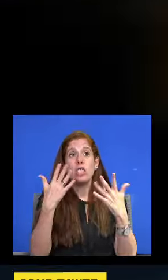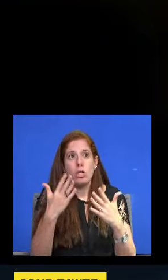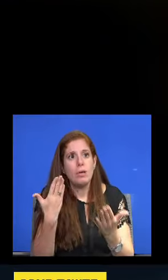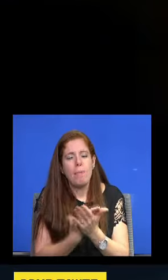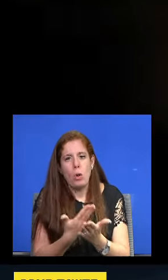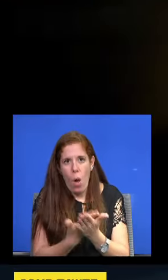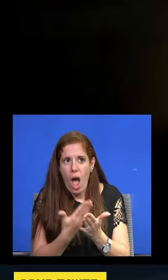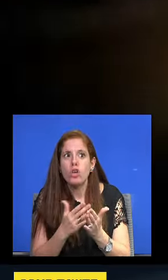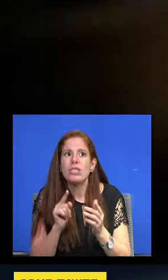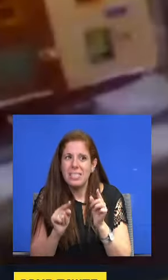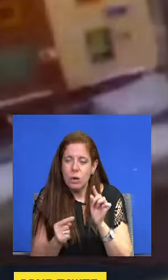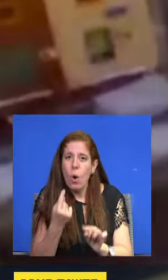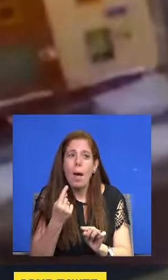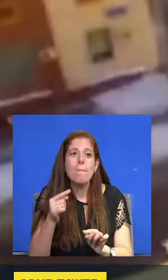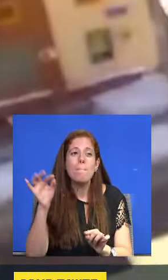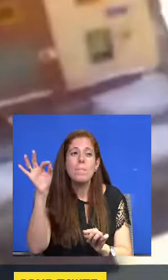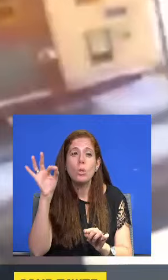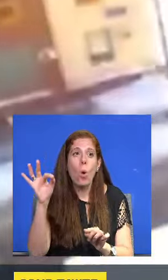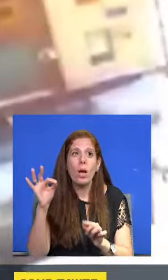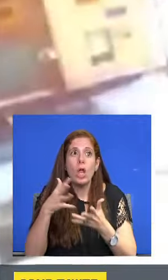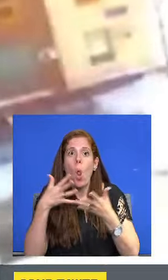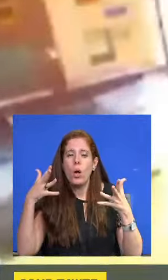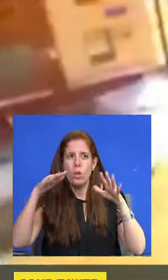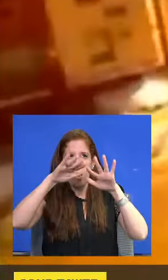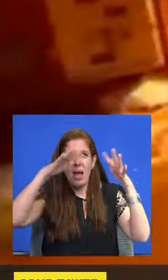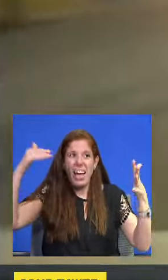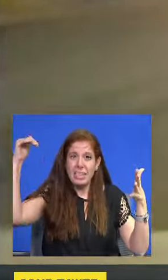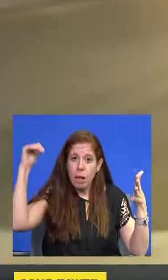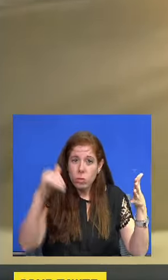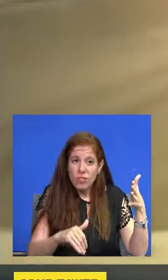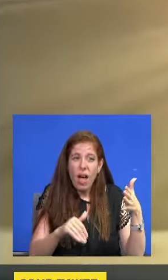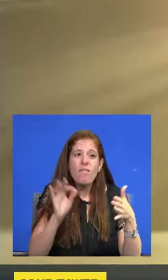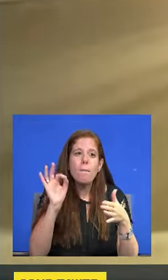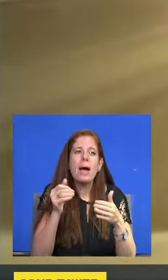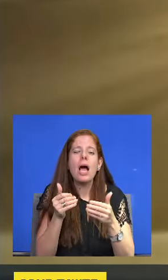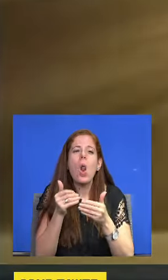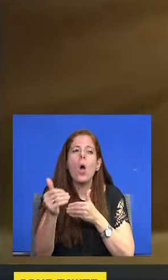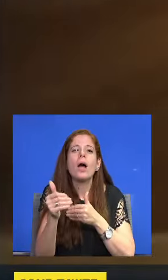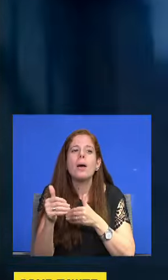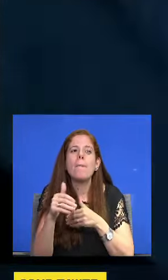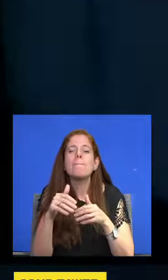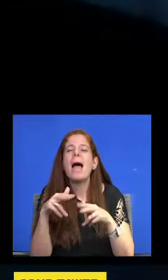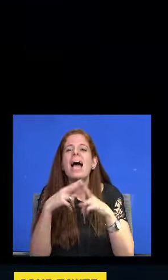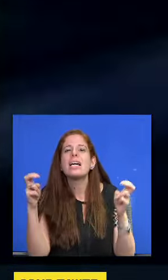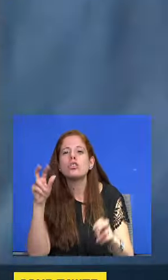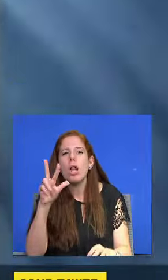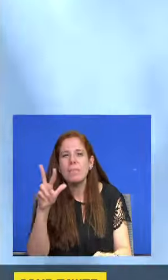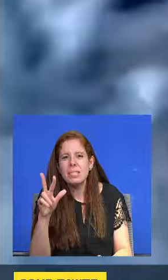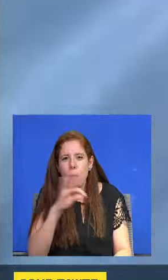ואמיתי. מטאורואיד לא גדול חדר לאטמוספירה ופגע לו הרחק מהעיר צ'ליאבינסק ברוסיה.